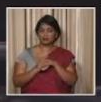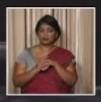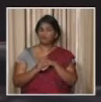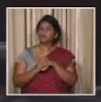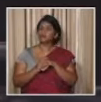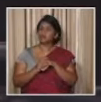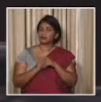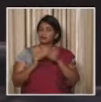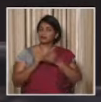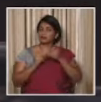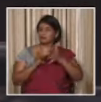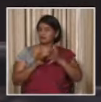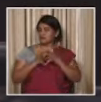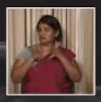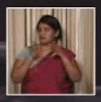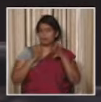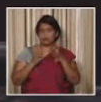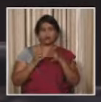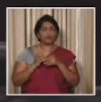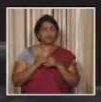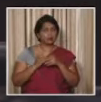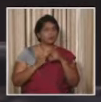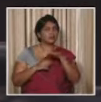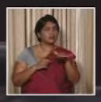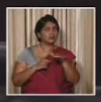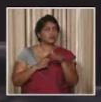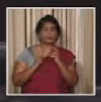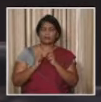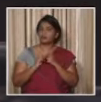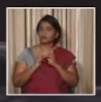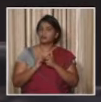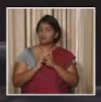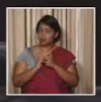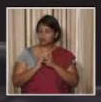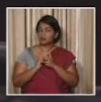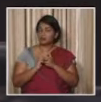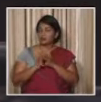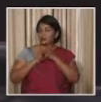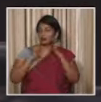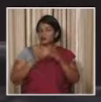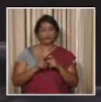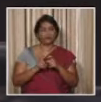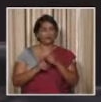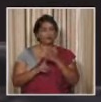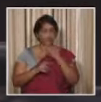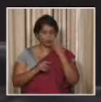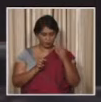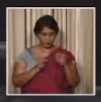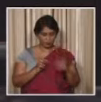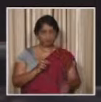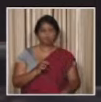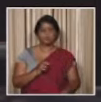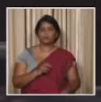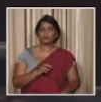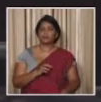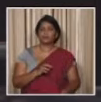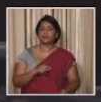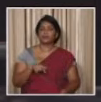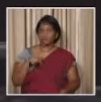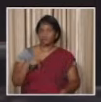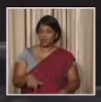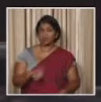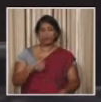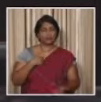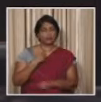අන්ප්‍රිඩික්ටබිලිටි එන්න එන්න වැඩි වෙනකොට සමාජ අර්බුදයක් තීව්‍ර වෙන්න පුළුවන්. අද මම